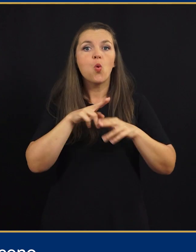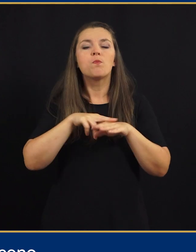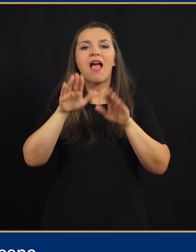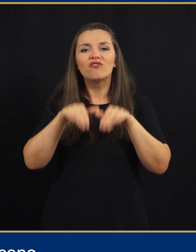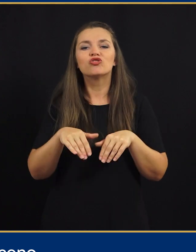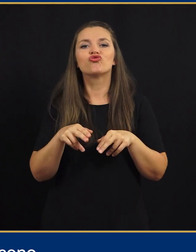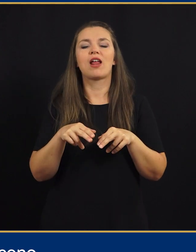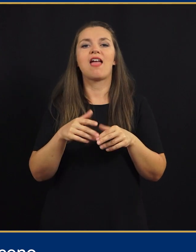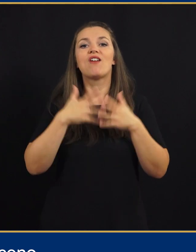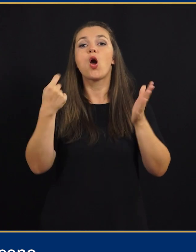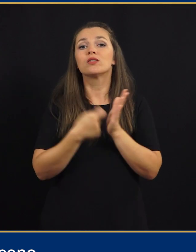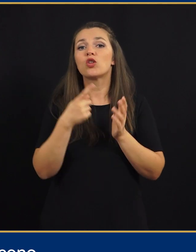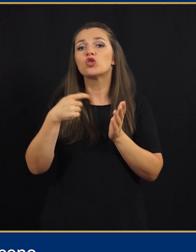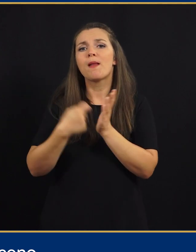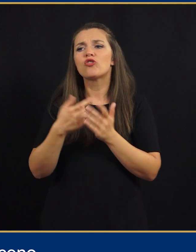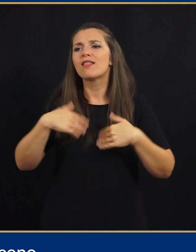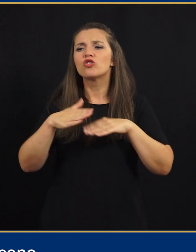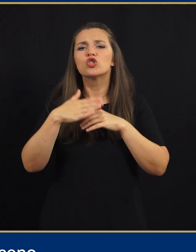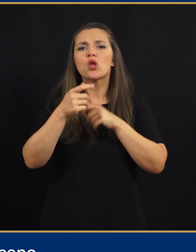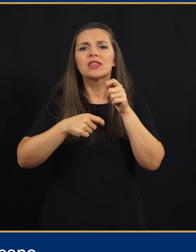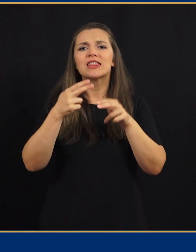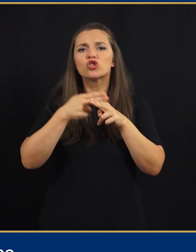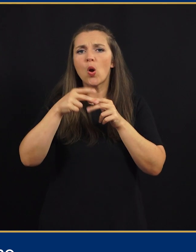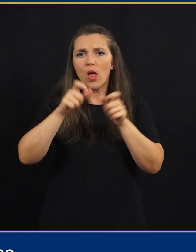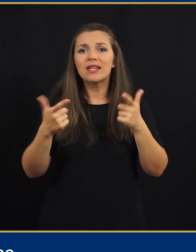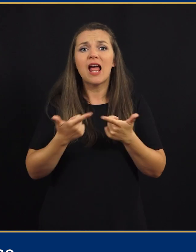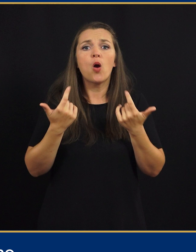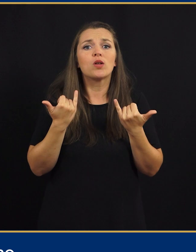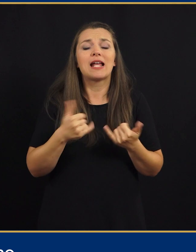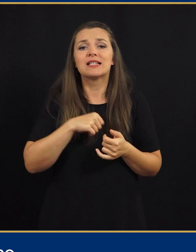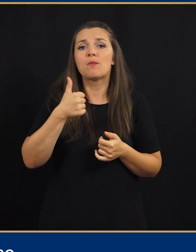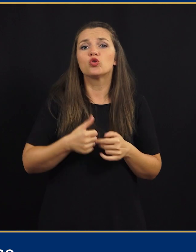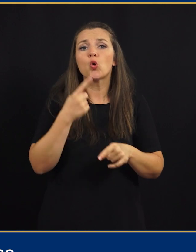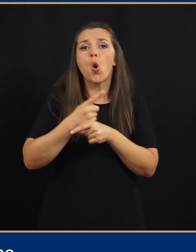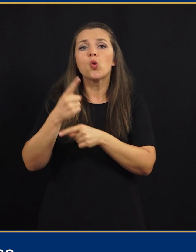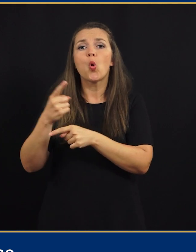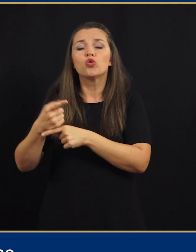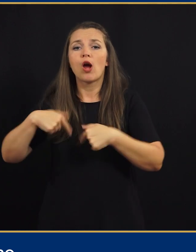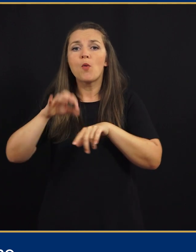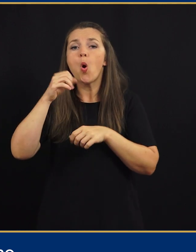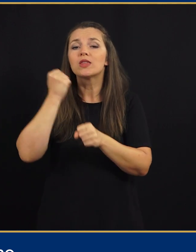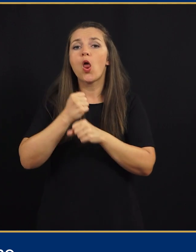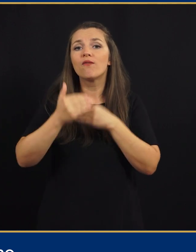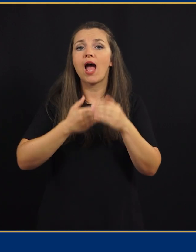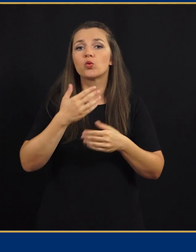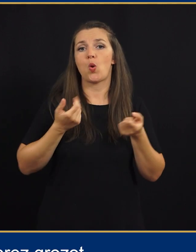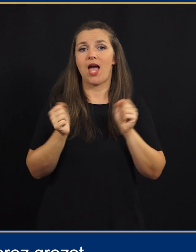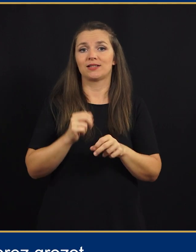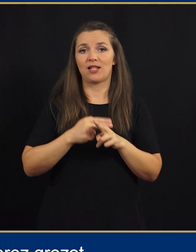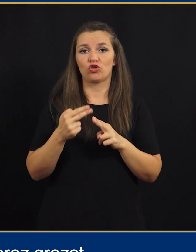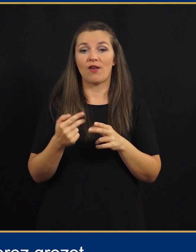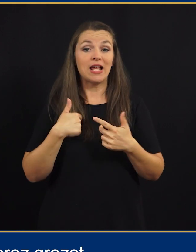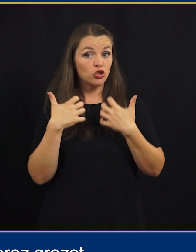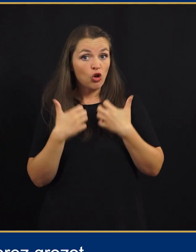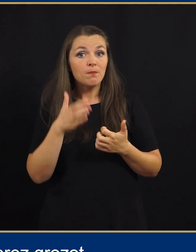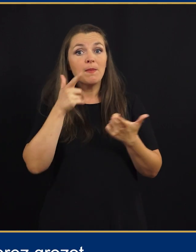upravičili veliko ceno, ki so jo plačali naši sodržavljani, da lahko danes samostojno odločamo o delovanju lastne države. Želim